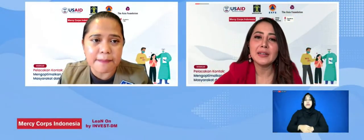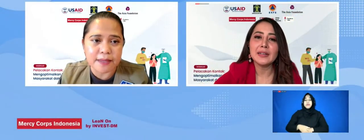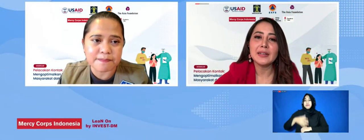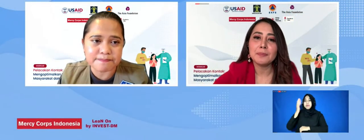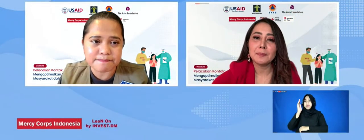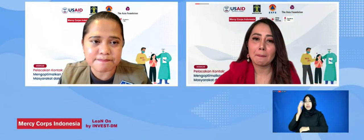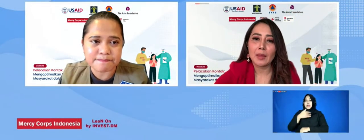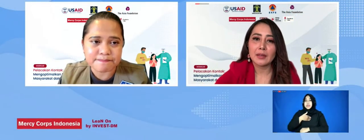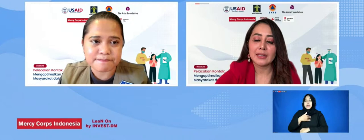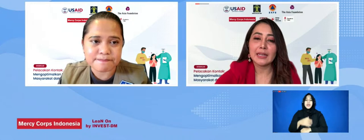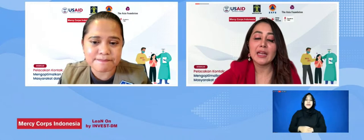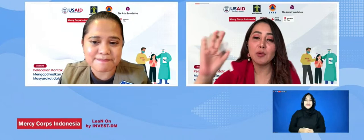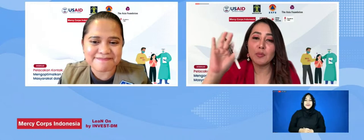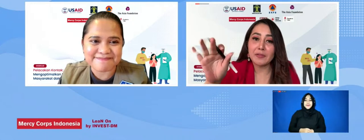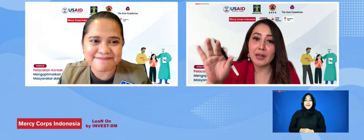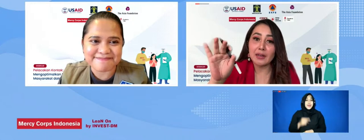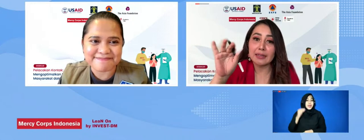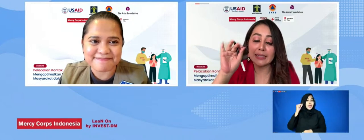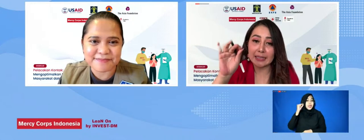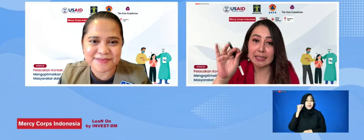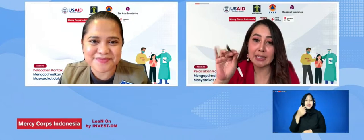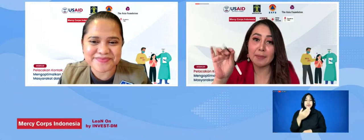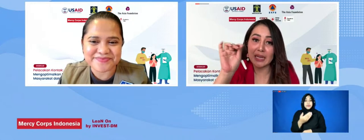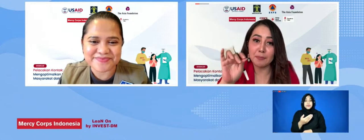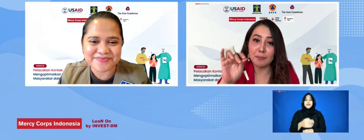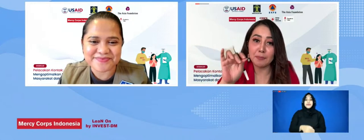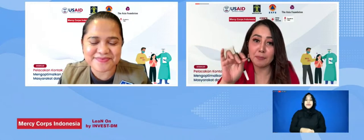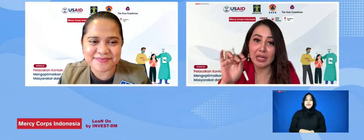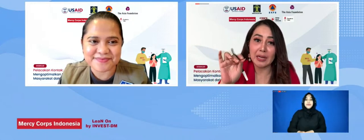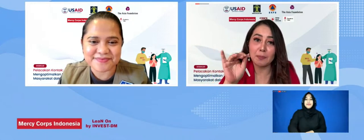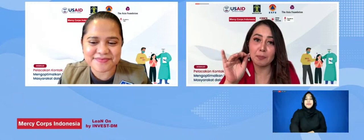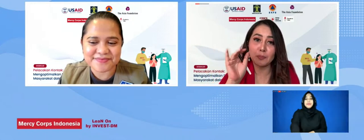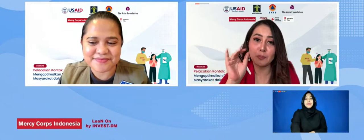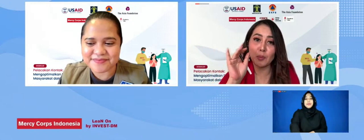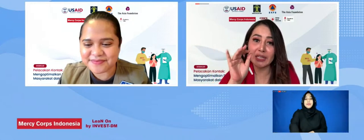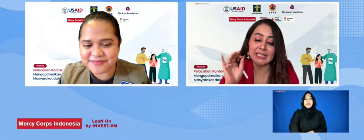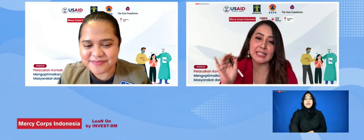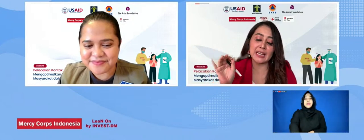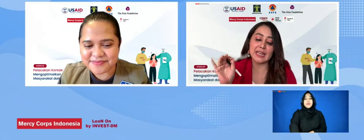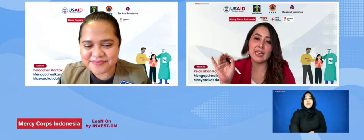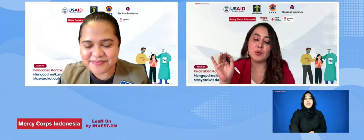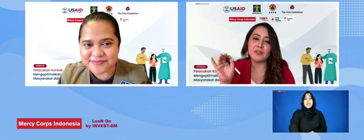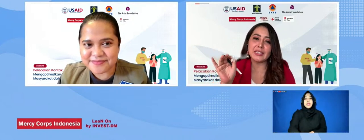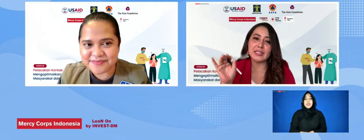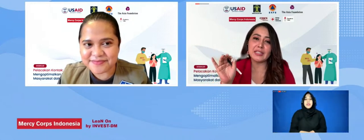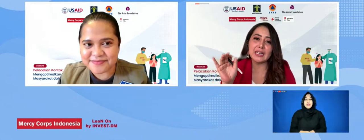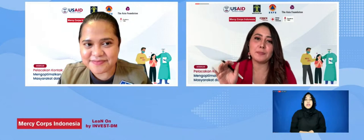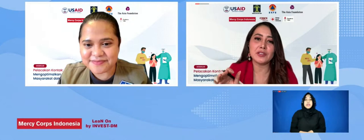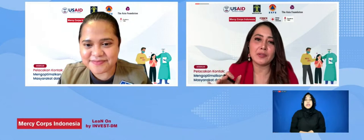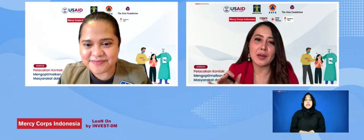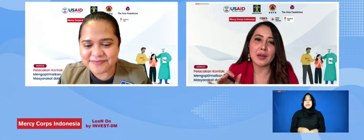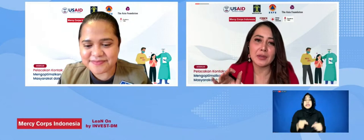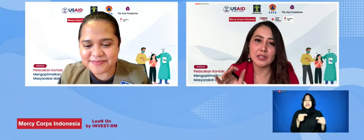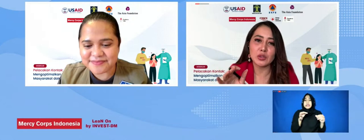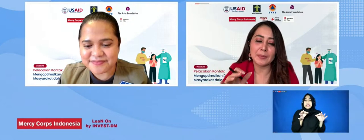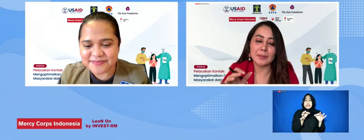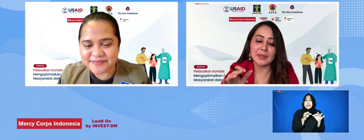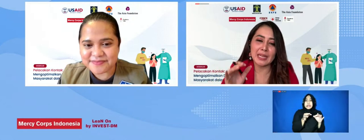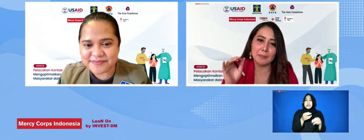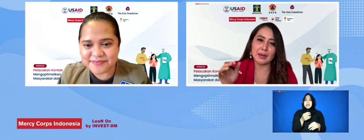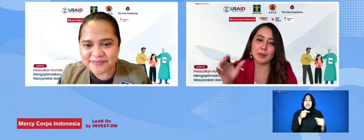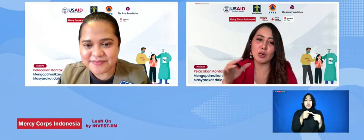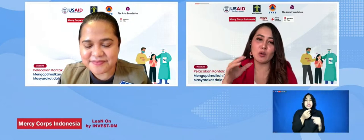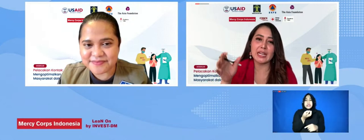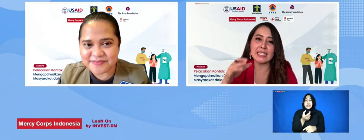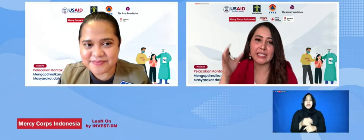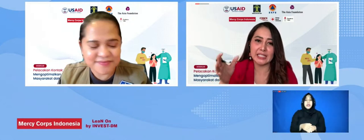tanggapan dari kami. Ibu Belva. Nah, Ibu Melva sedikit saja menyambung ya, boleh singkat saja. Ibu Melva tadi Profesor Fahmi